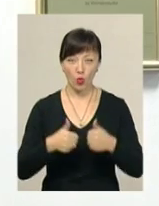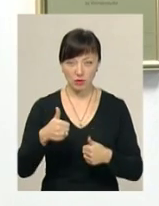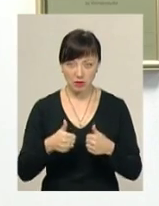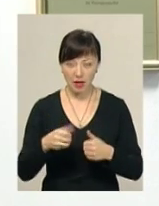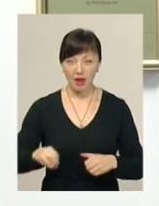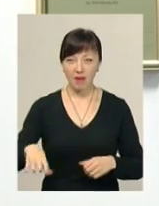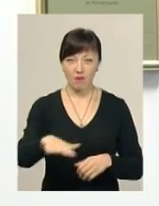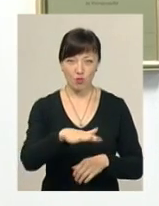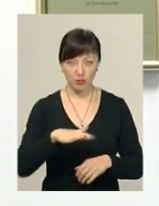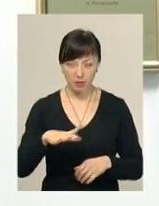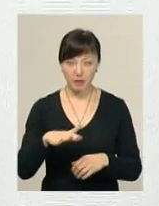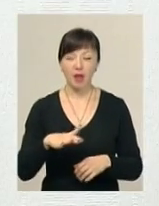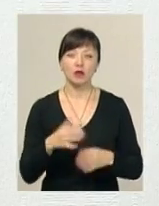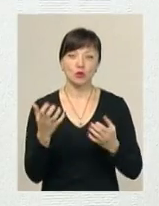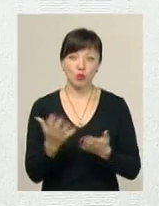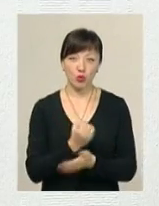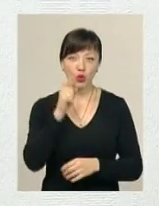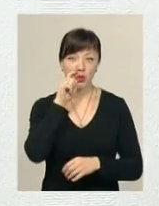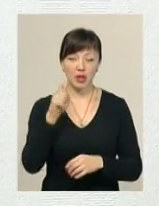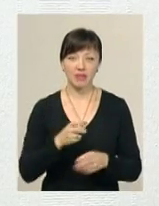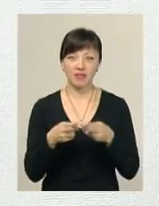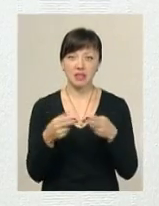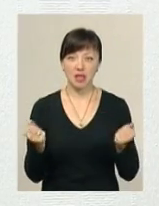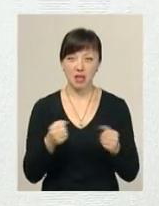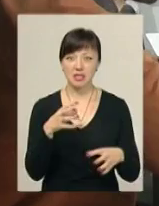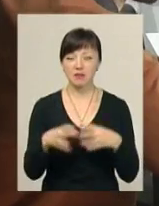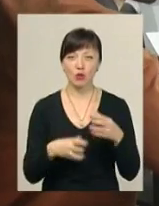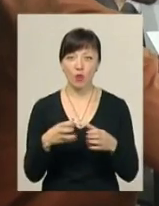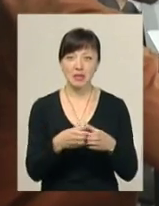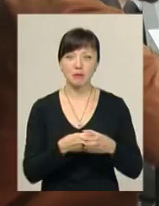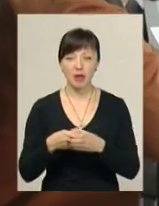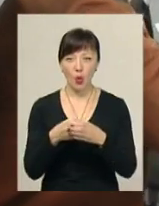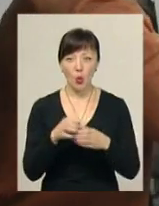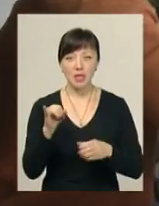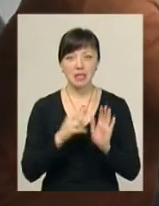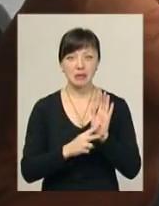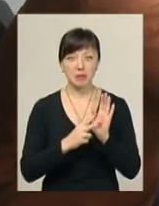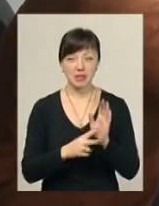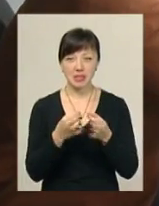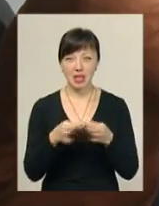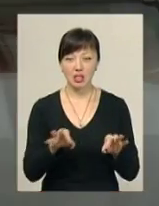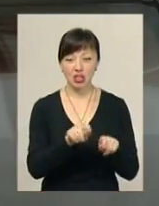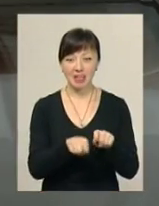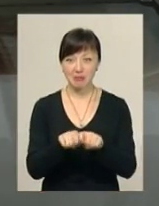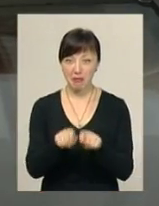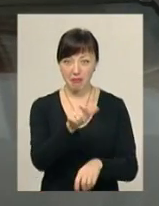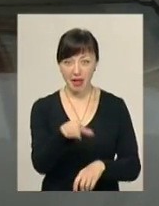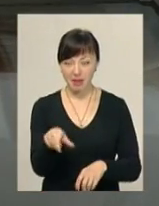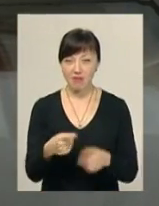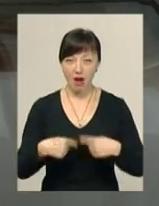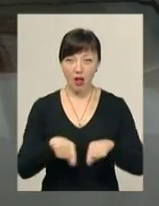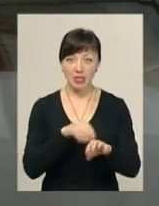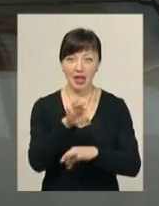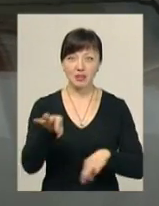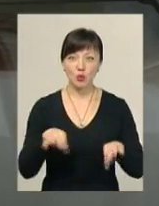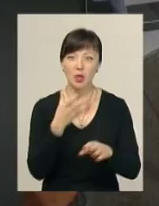European Property Awards» здобули для України визнання світової спільноти та 70 незалежних експертів в галузі